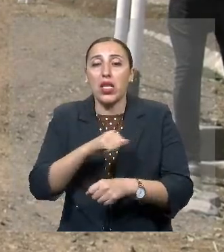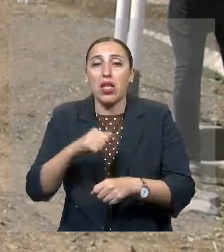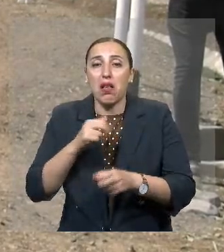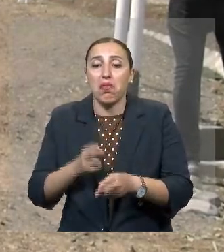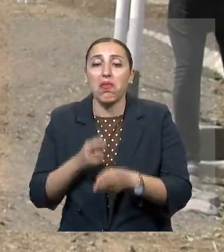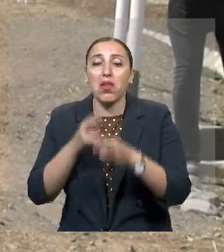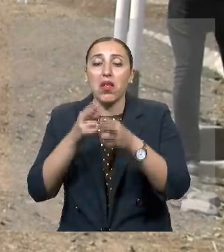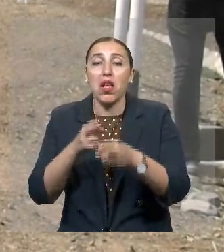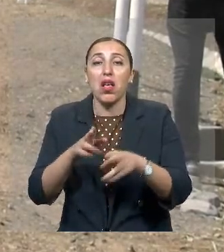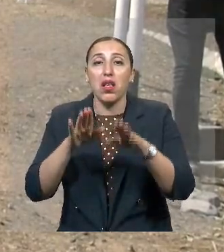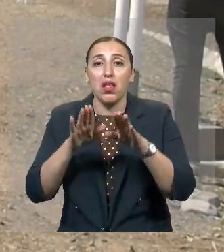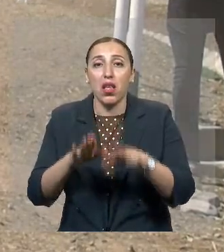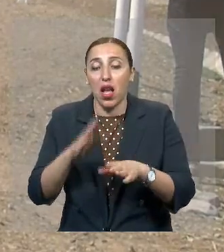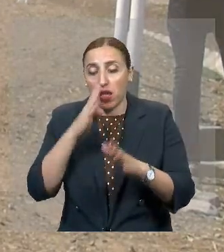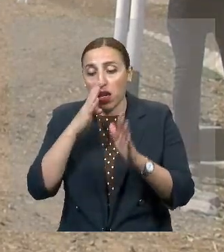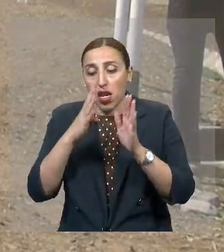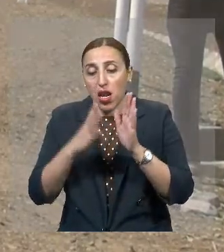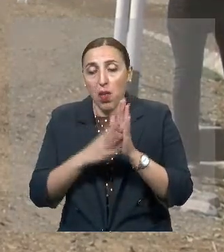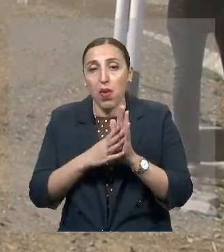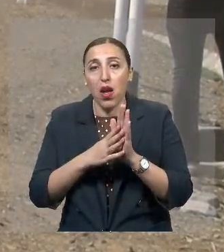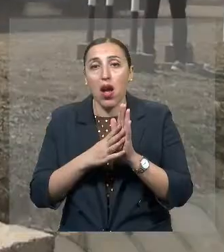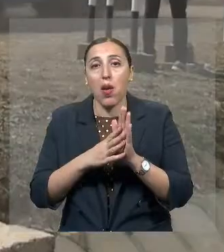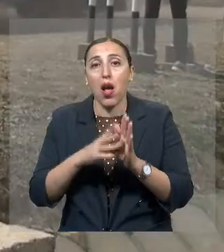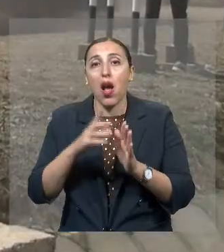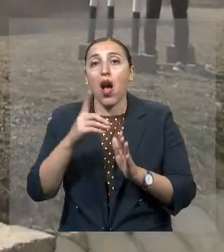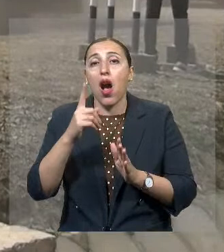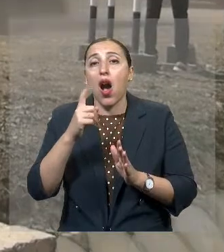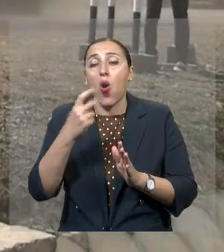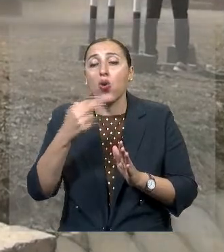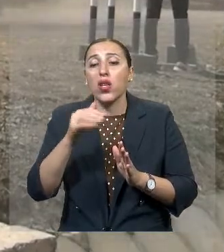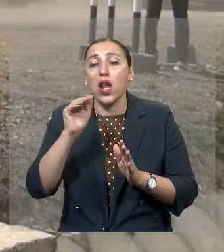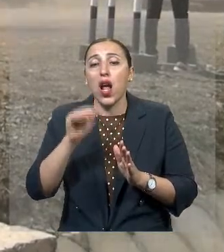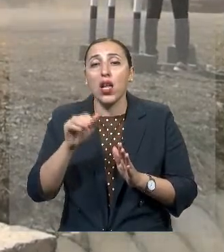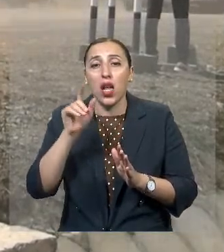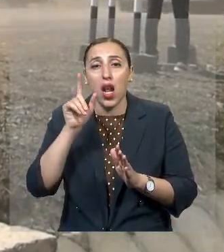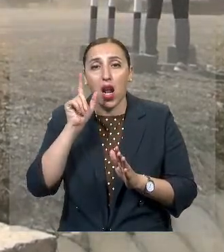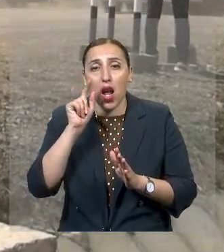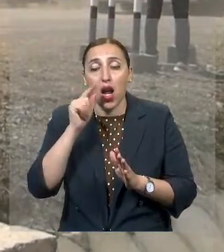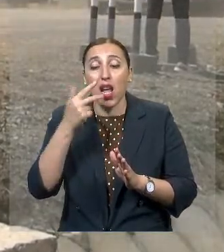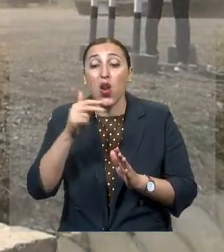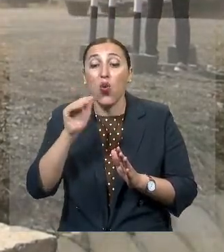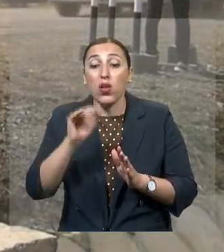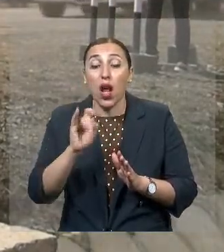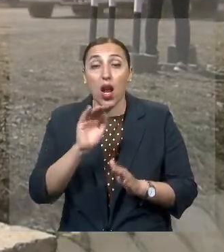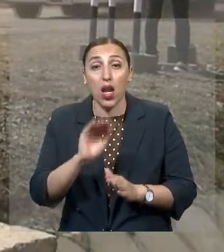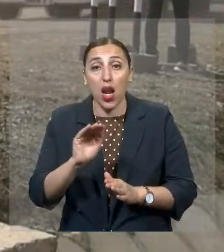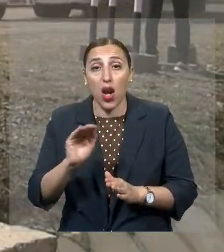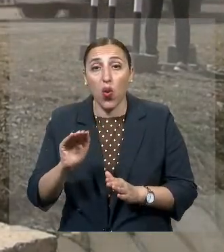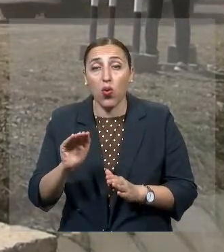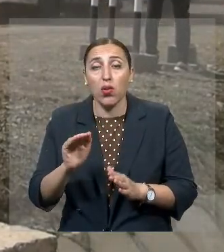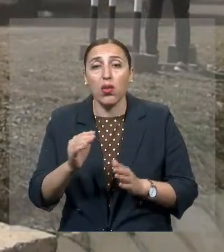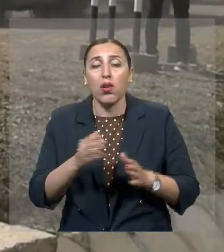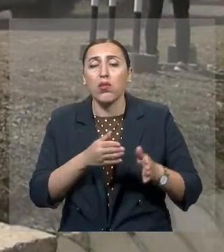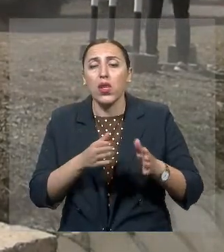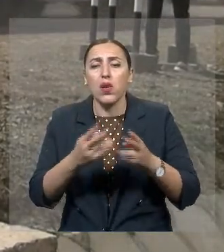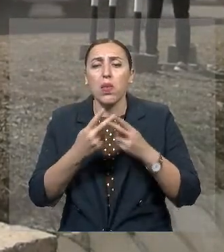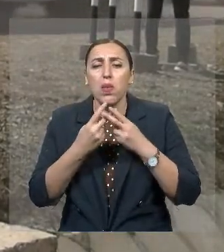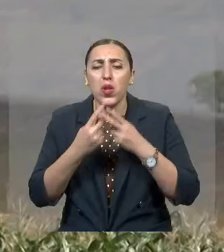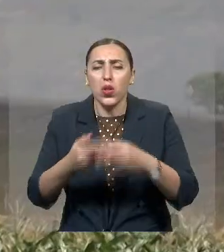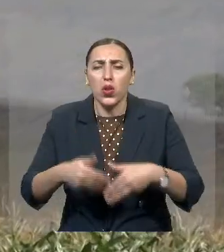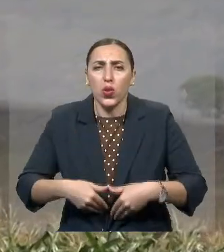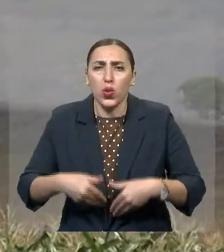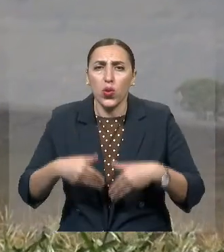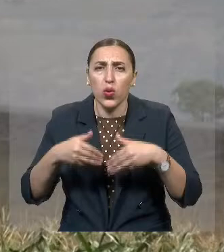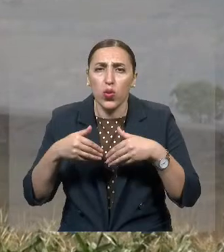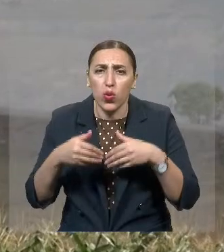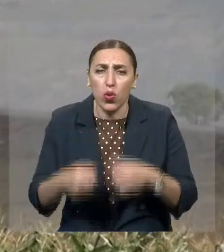հայերին։ 9 ամիս է Արցախի 120 000 հայերը, որոնցից 30 000 երեխաներ, մեկուսացված են մատնված սովի,